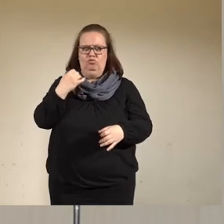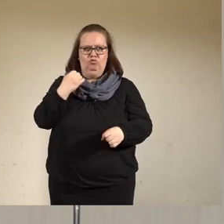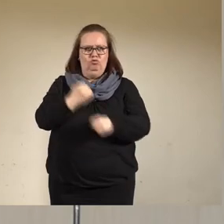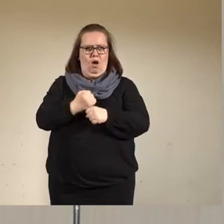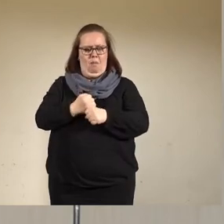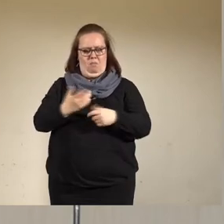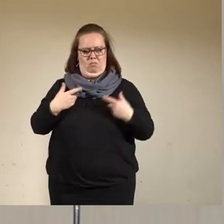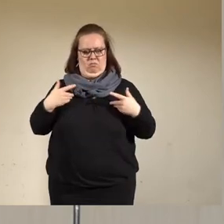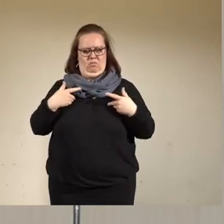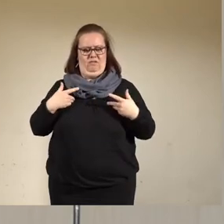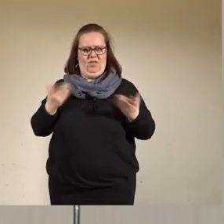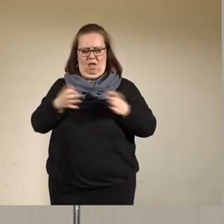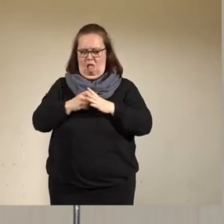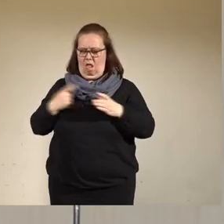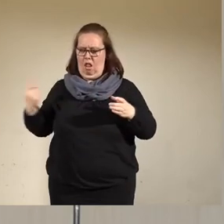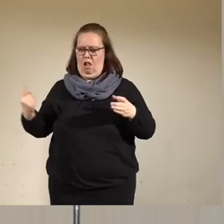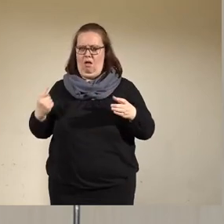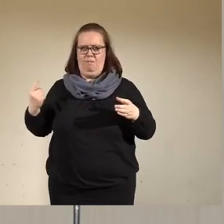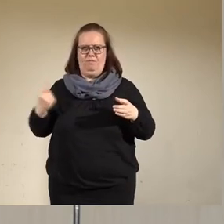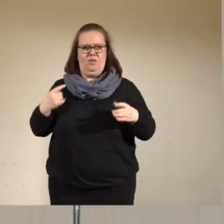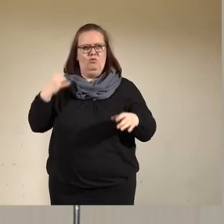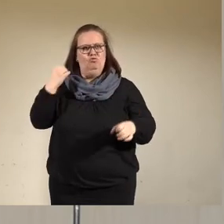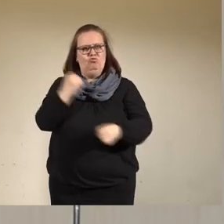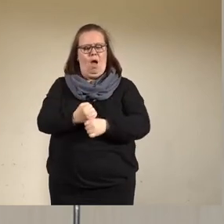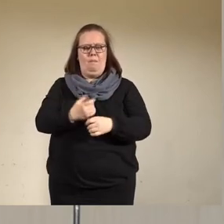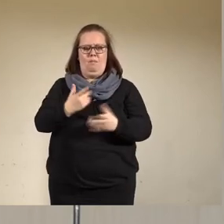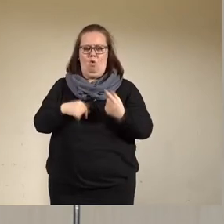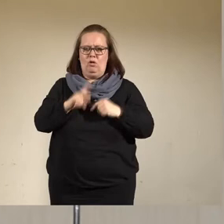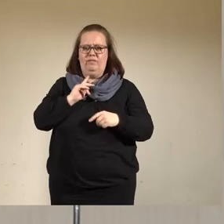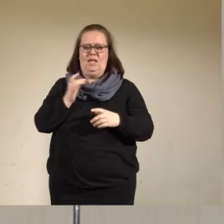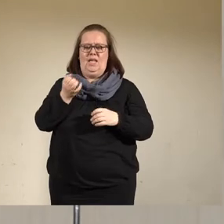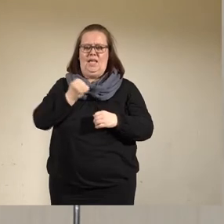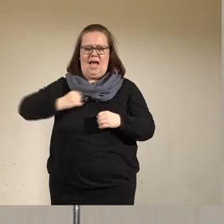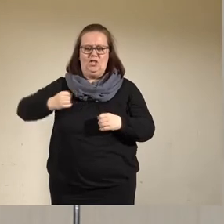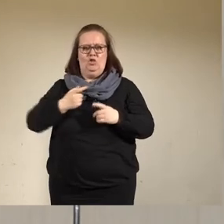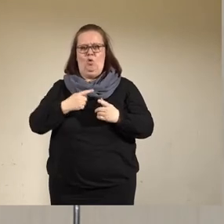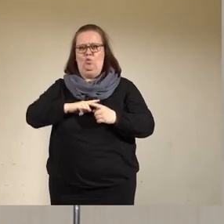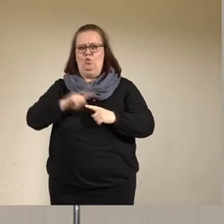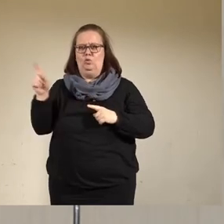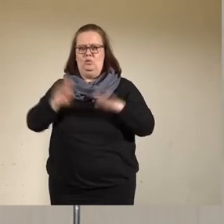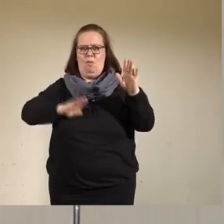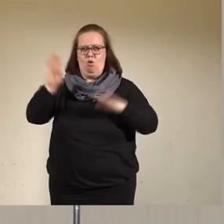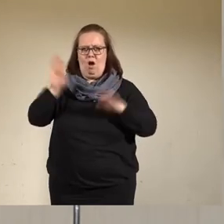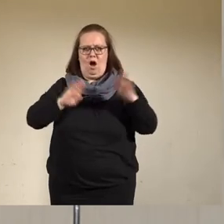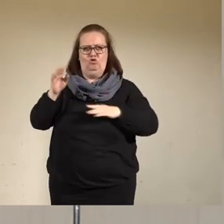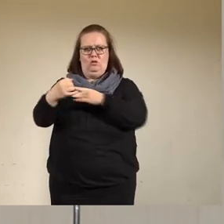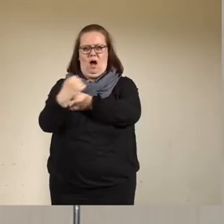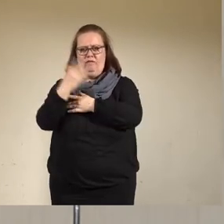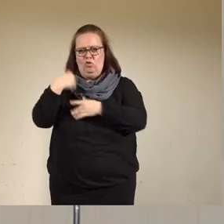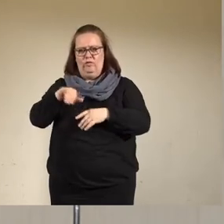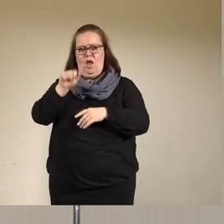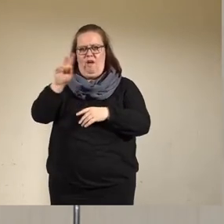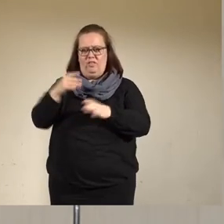selbst doch ins Aus, indem Sie immer wieder als rechte, undemokratische Kraft und verlängerter Arm